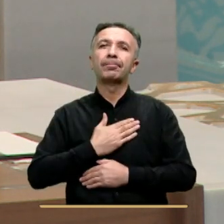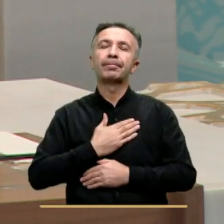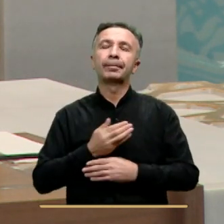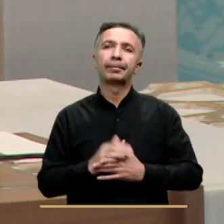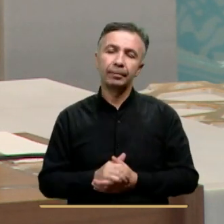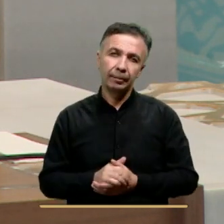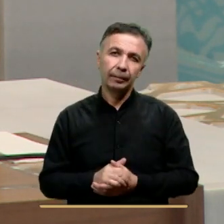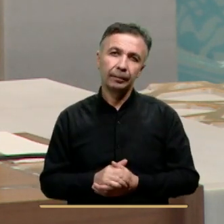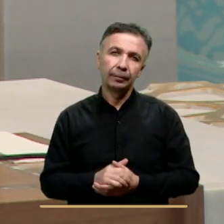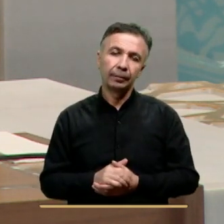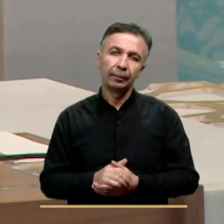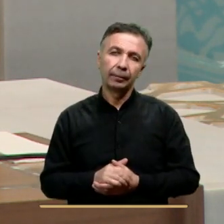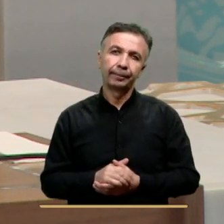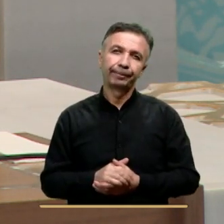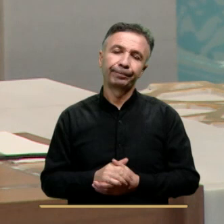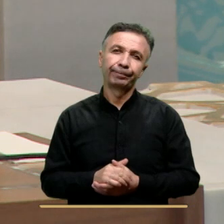Rabbi